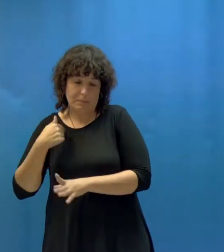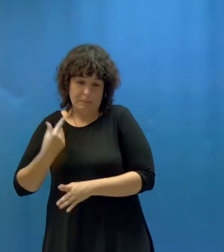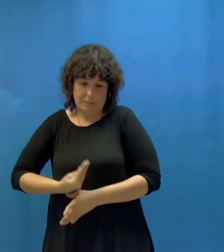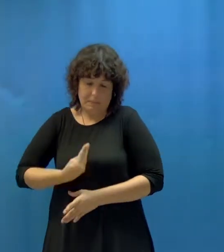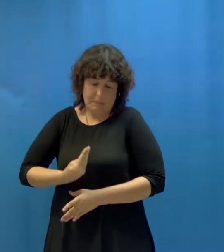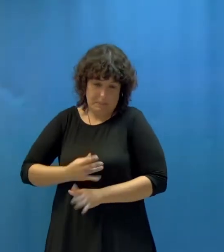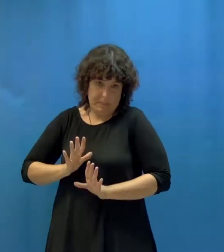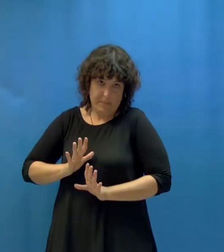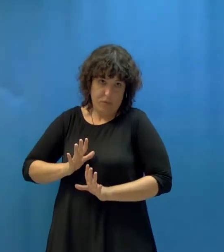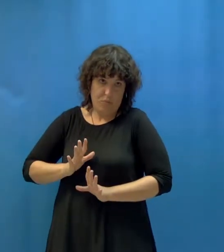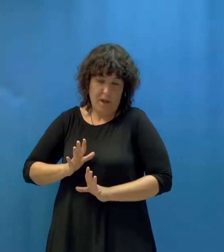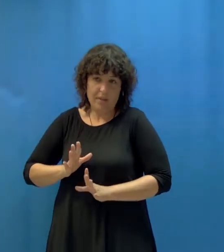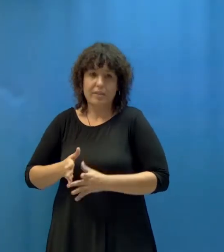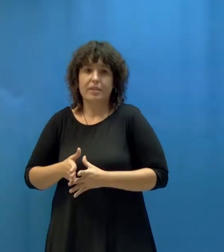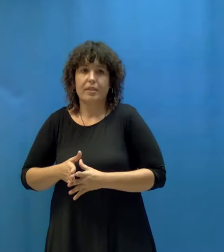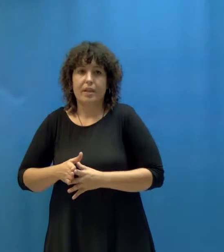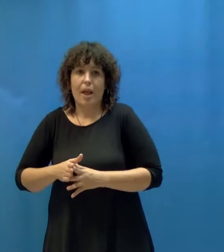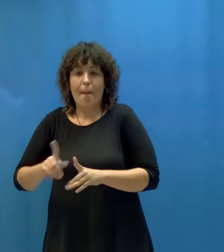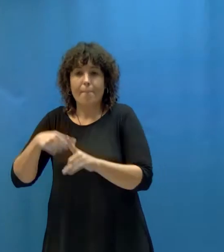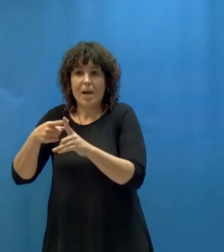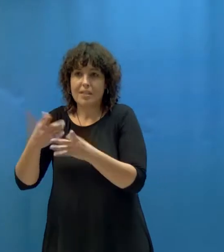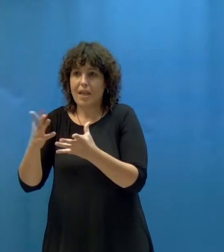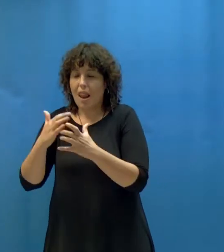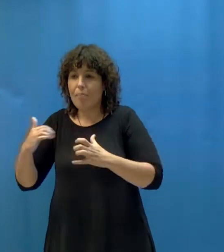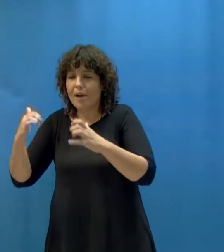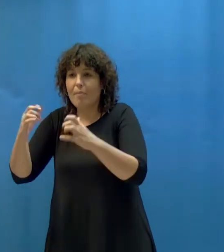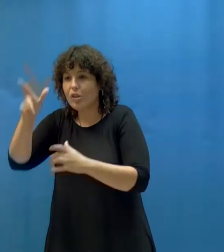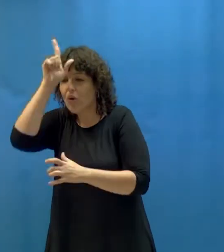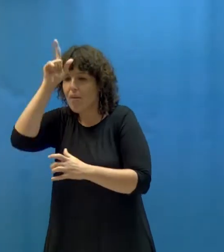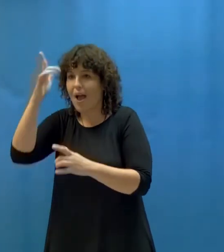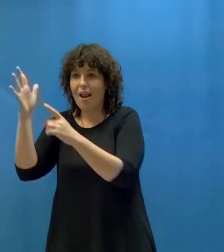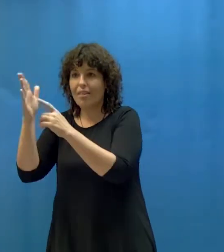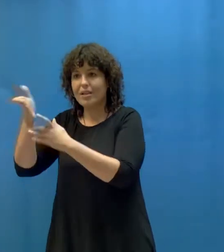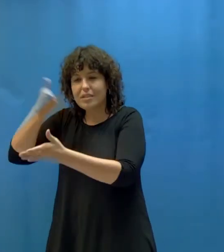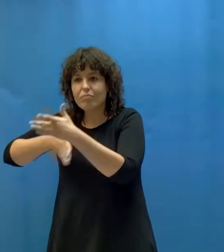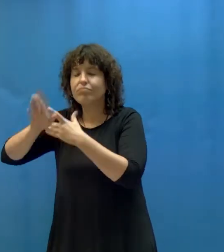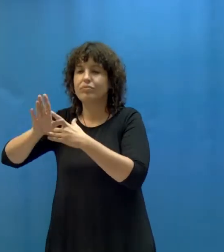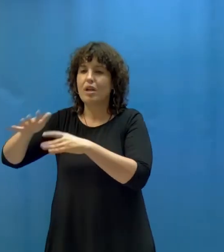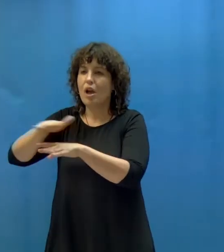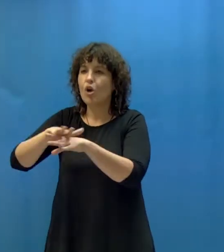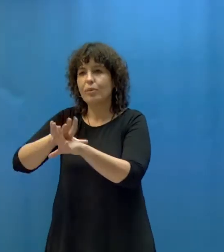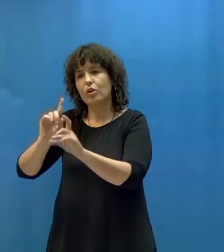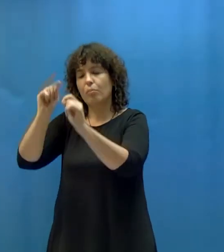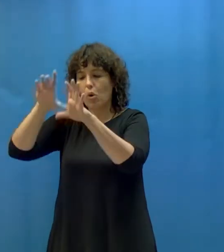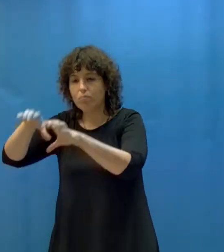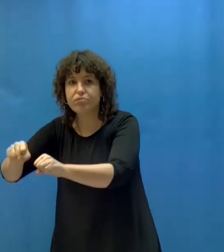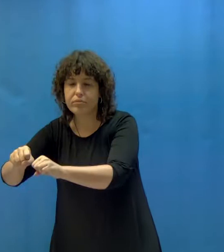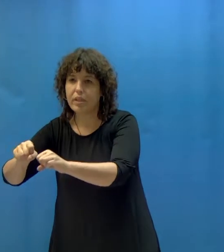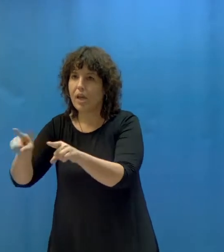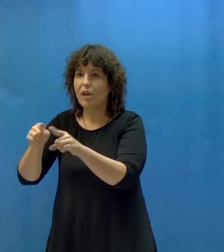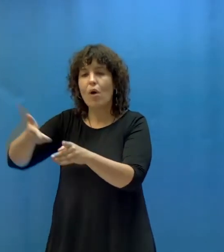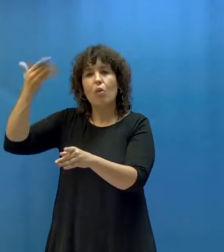de la socialdemocràcia i l'entrada al Parlament alemany de l'extrema dreta per primera vegada des dels foscos temps del nazisme. Gràcies.